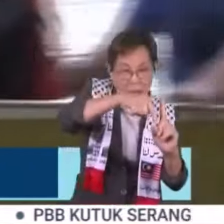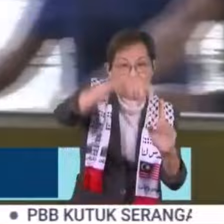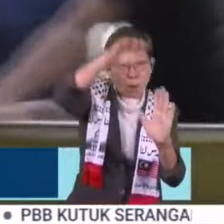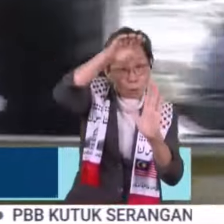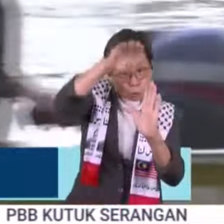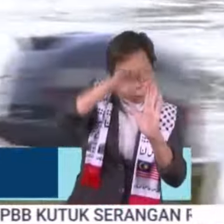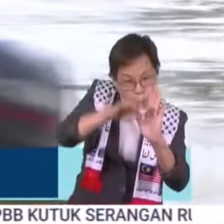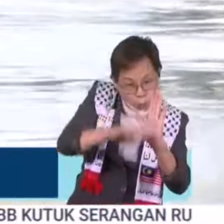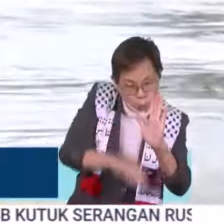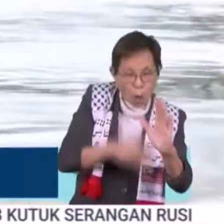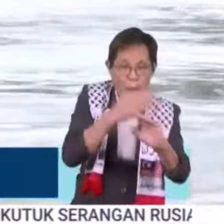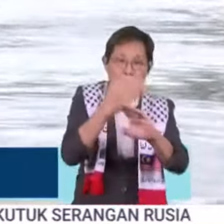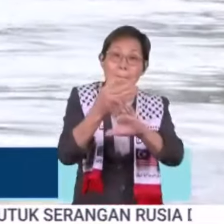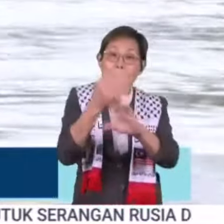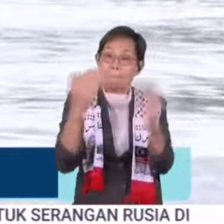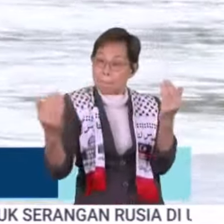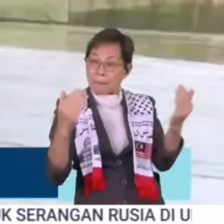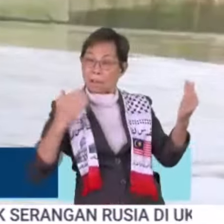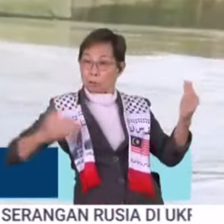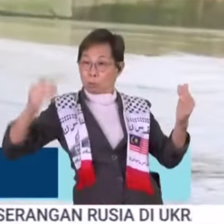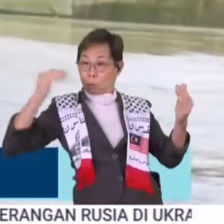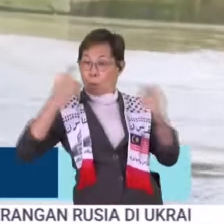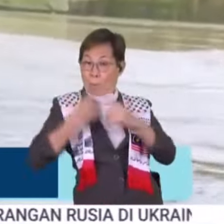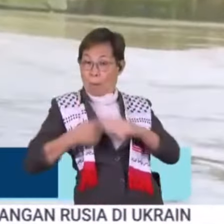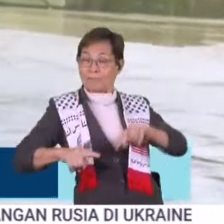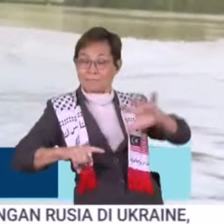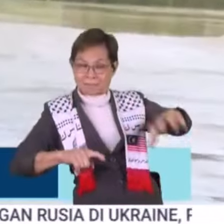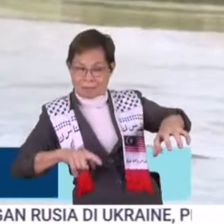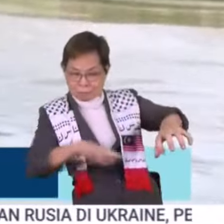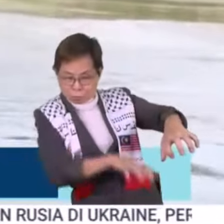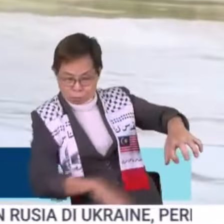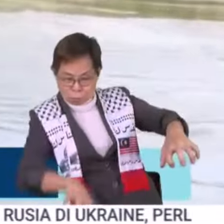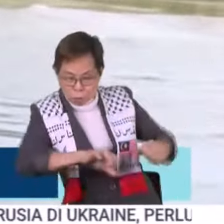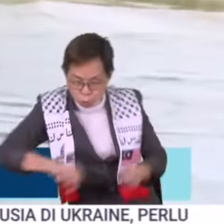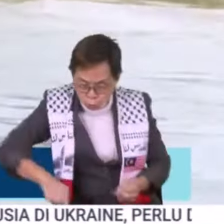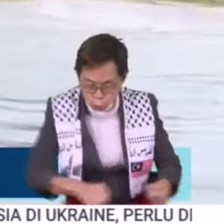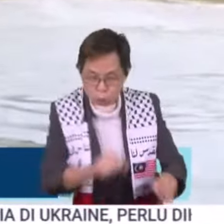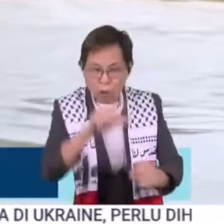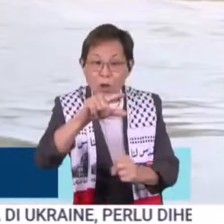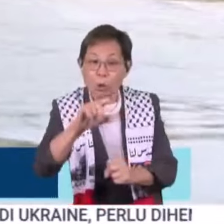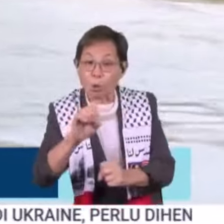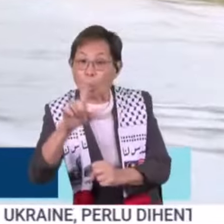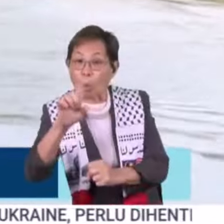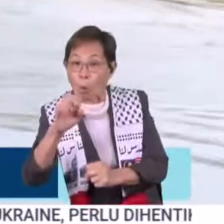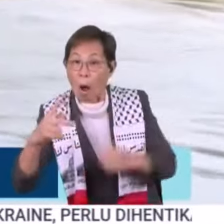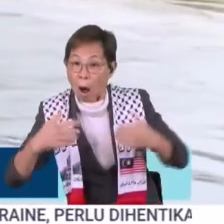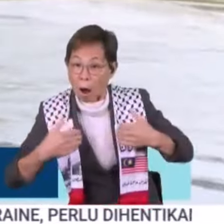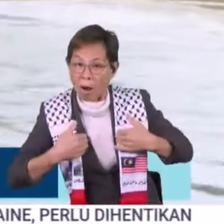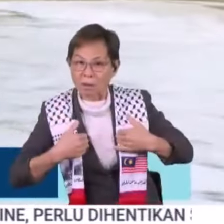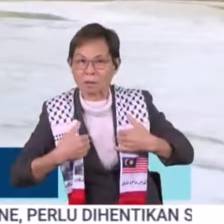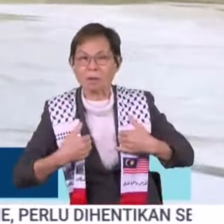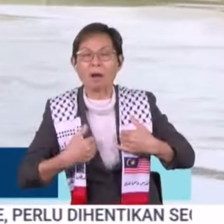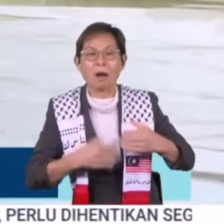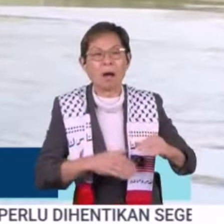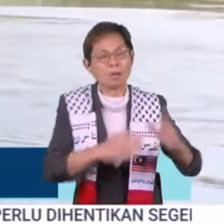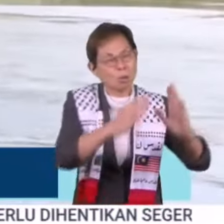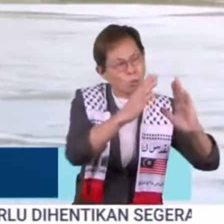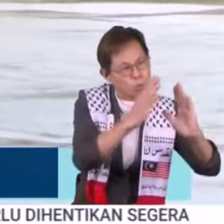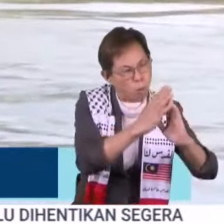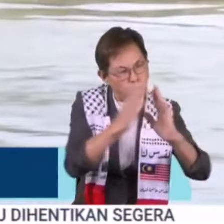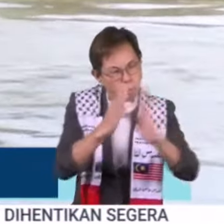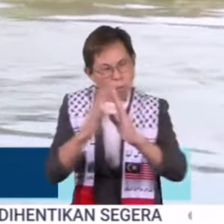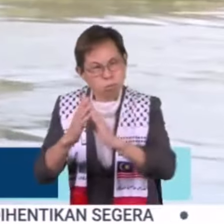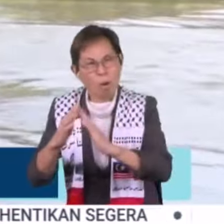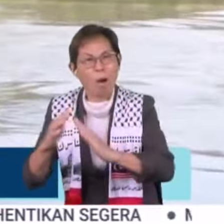menurun berbanding sebelum ini. Namun di kawasan sekitar Sungai Golok masih ada lagi beberapa penempatan